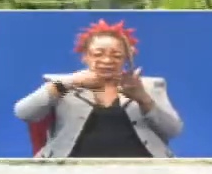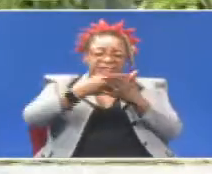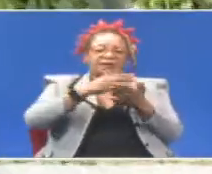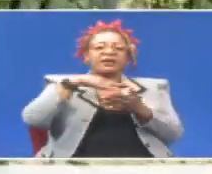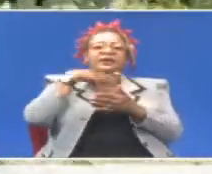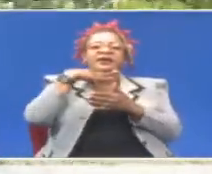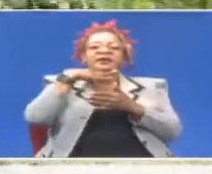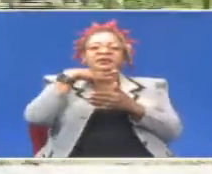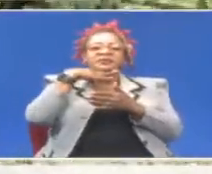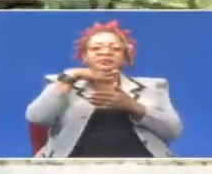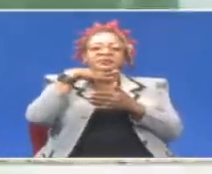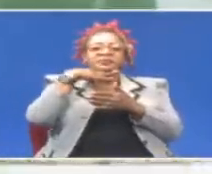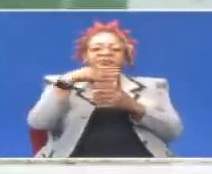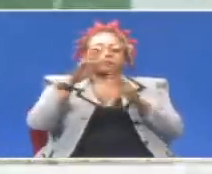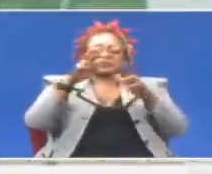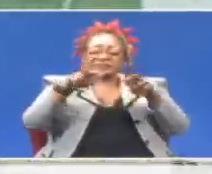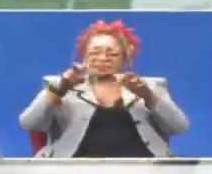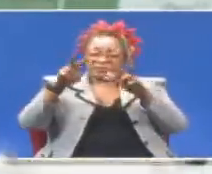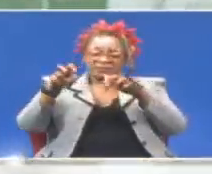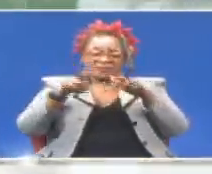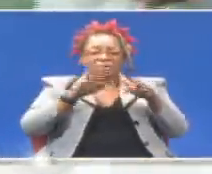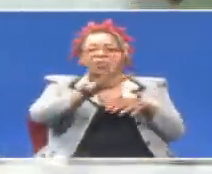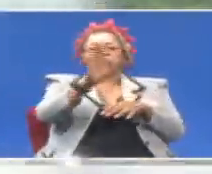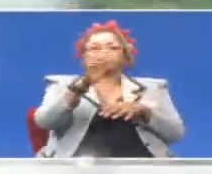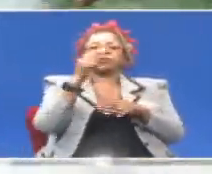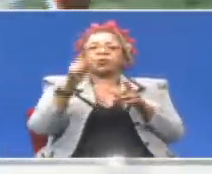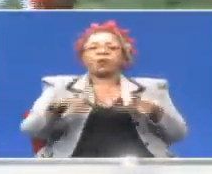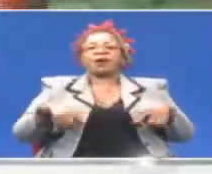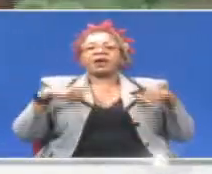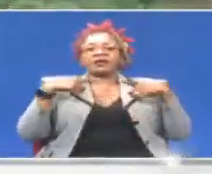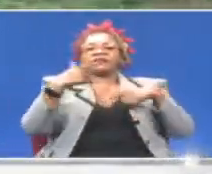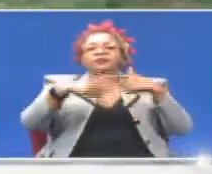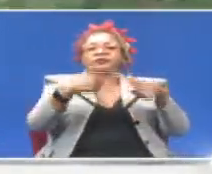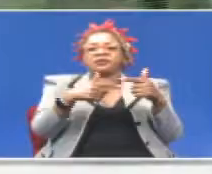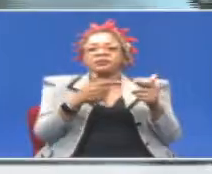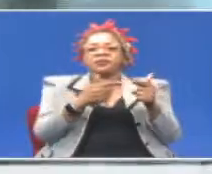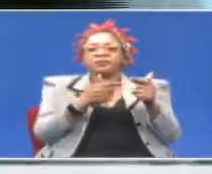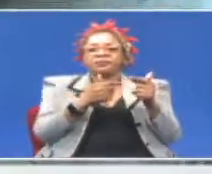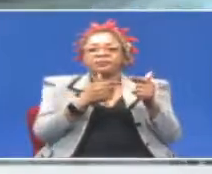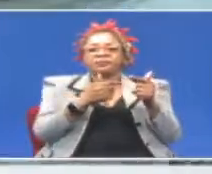kuzama kwanza, kuwatafuta wale ambao bado wako hai.